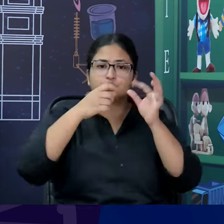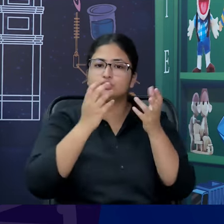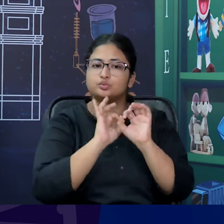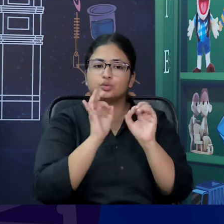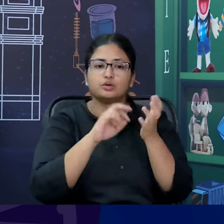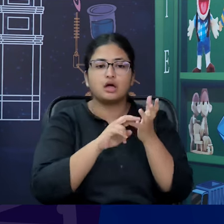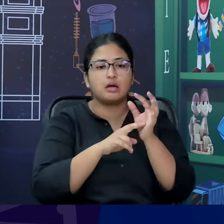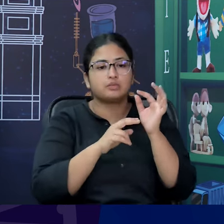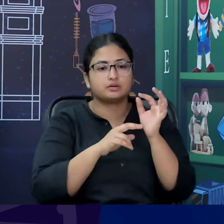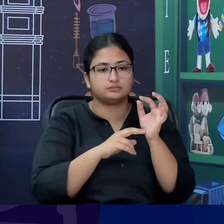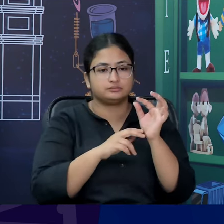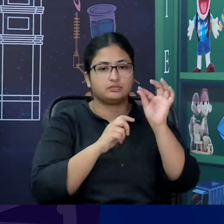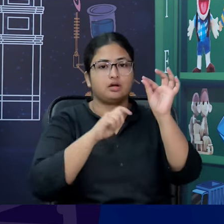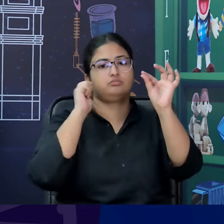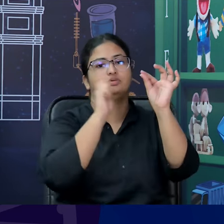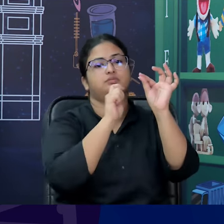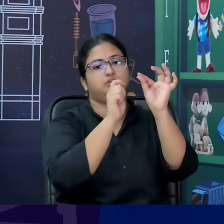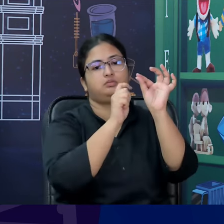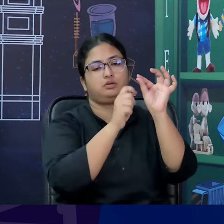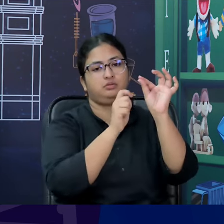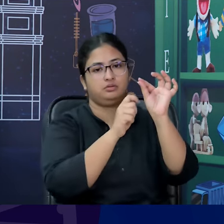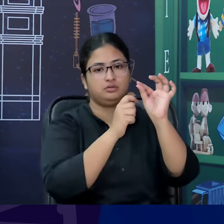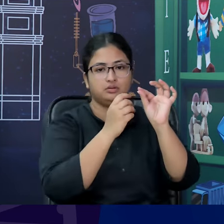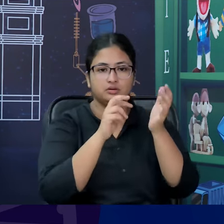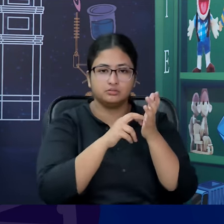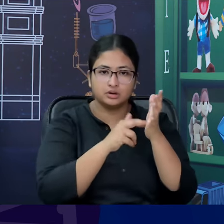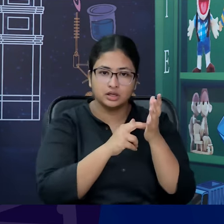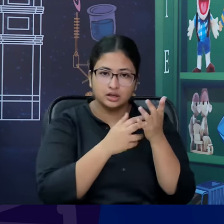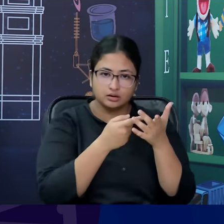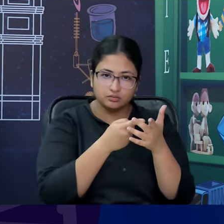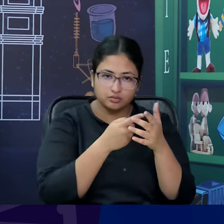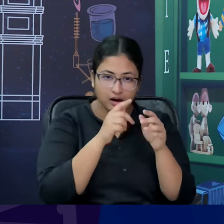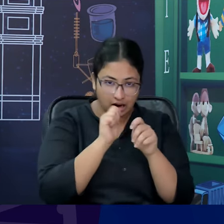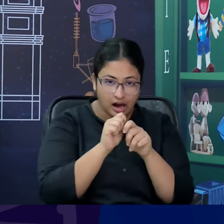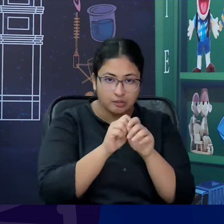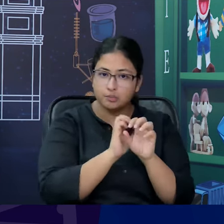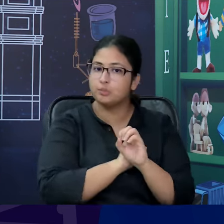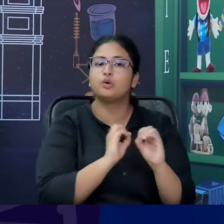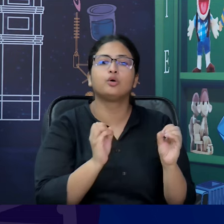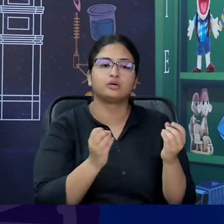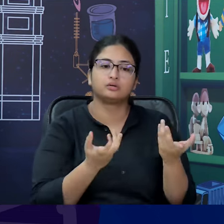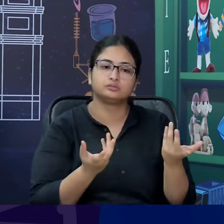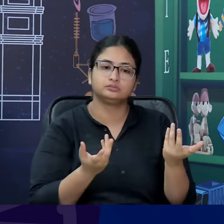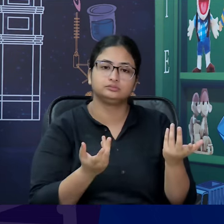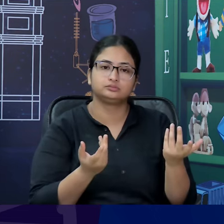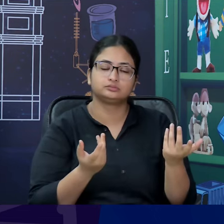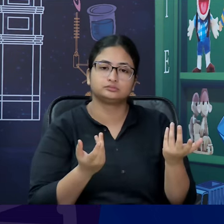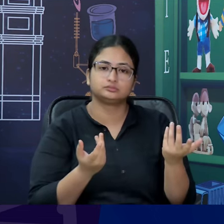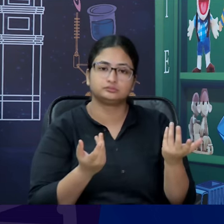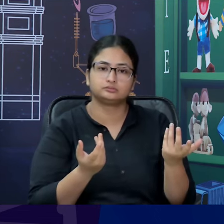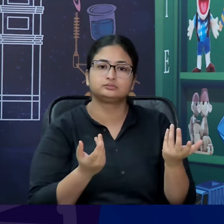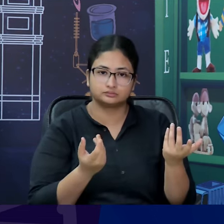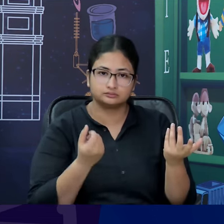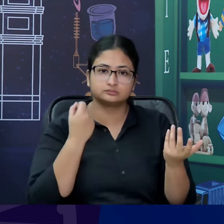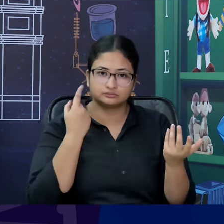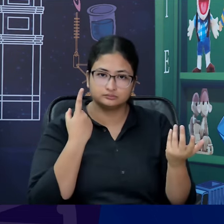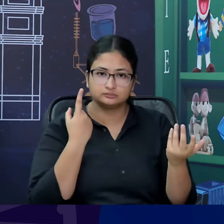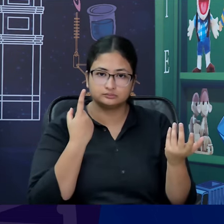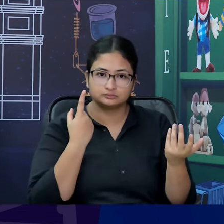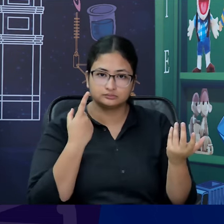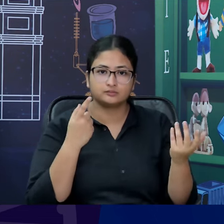मतलब आपने दीवार में कील लगाई और बिना सोचे समझे उस पर हथोड़ा लकर ठोक दि जी है ना तो